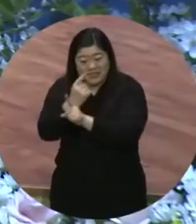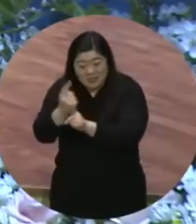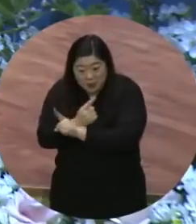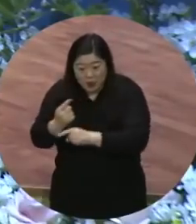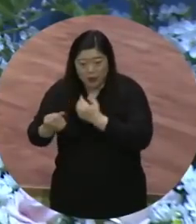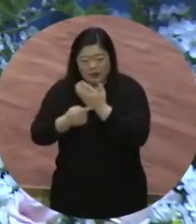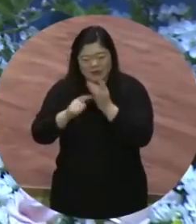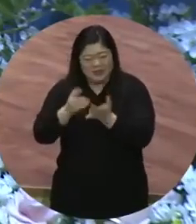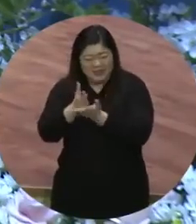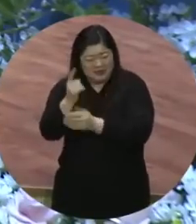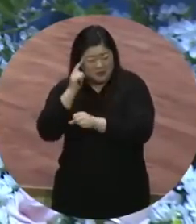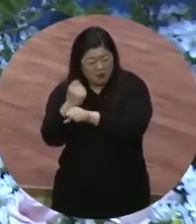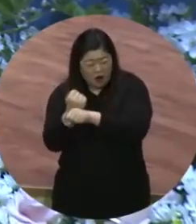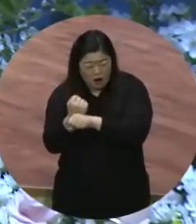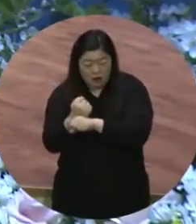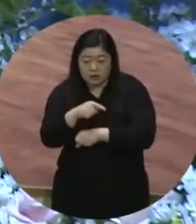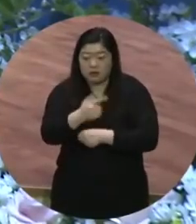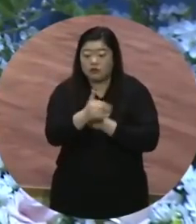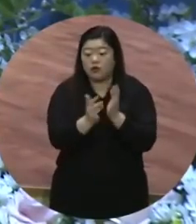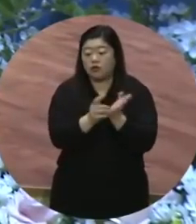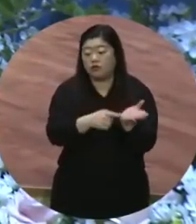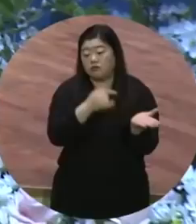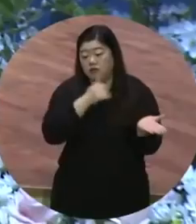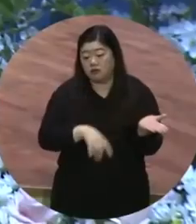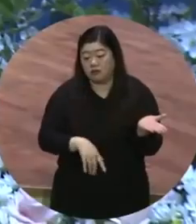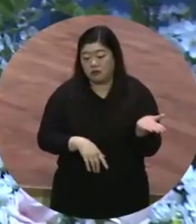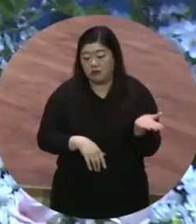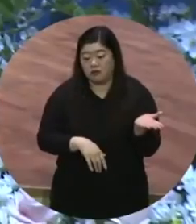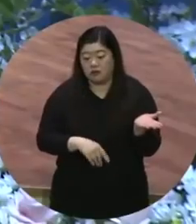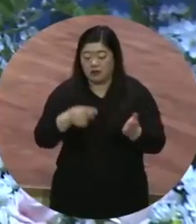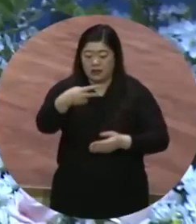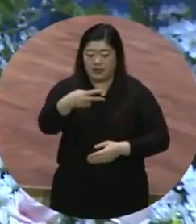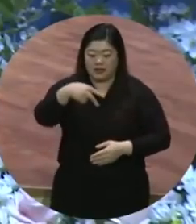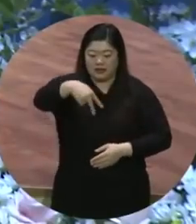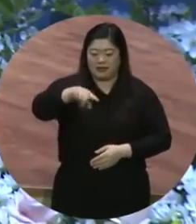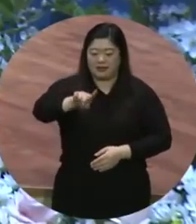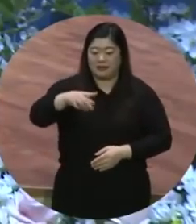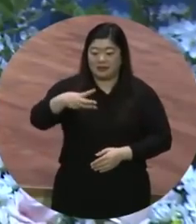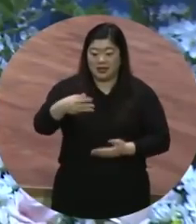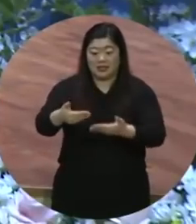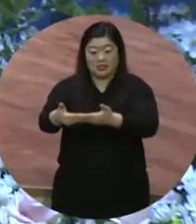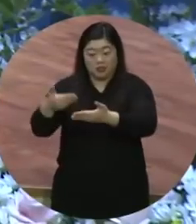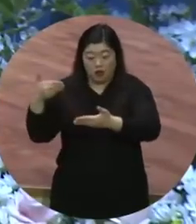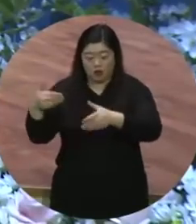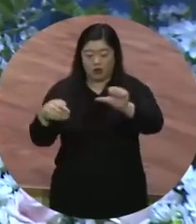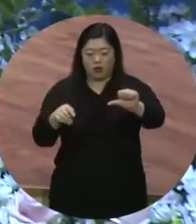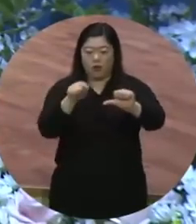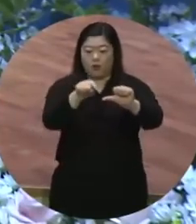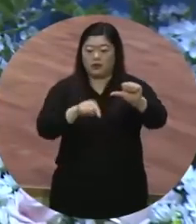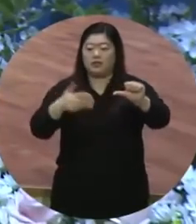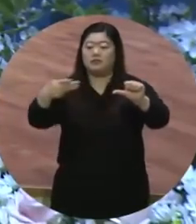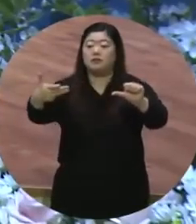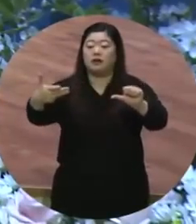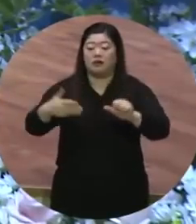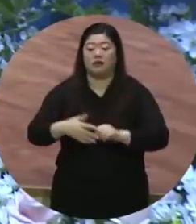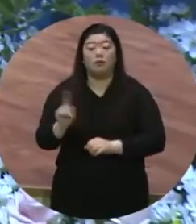이 말한 거 제일 성경이 먼저 말했어요. 뭐라고 말했냐? 데살로니가전서 5장 16, 18절에 항상